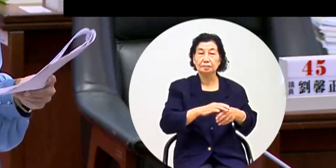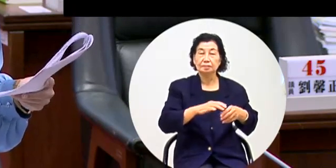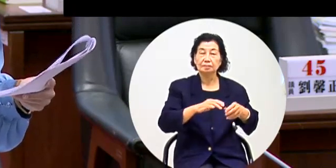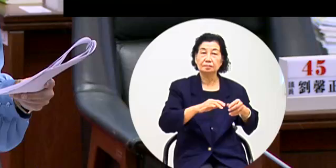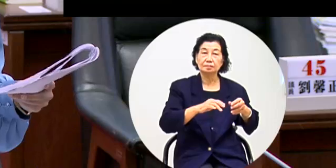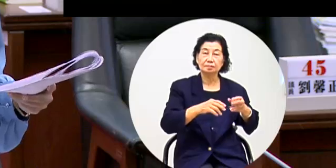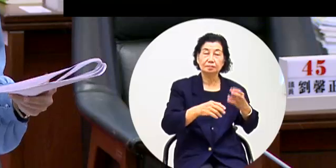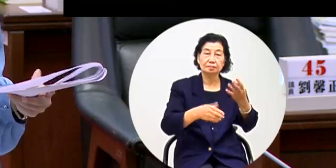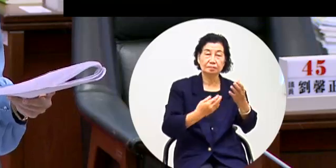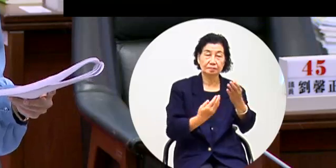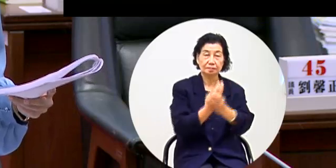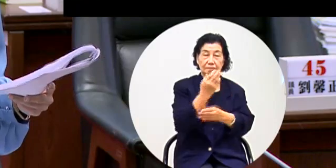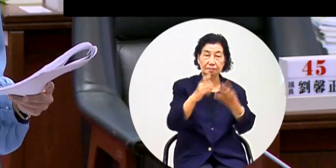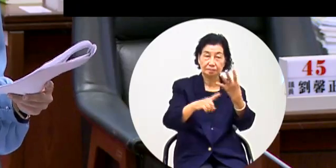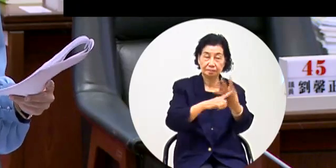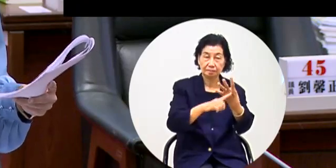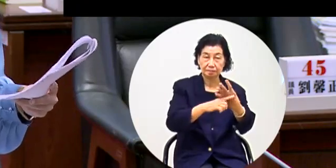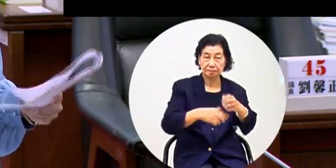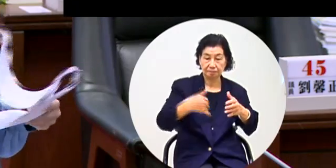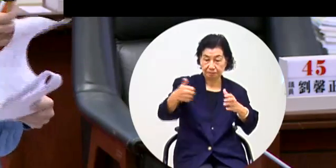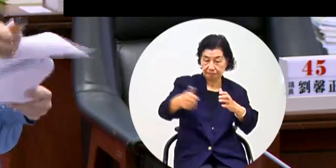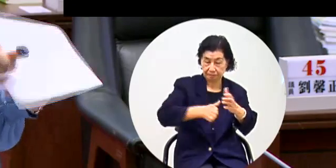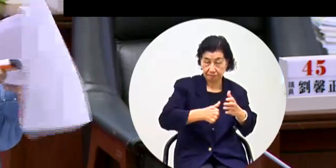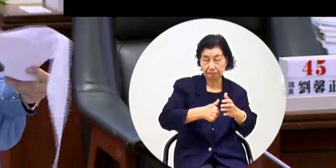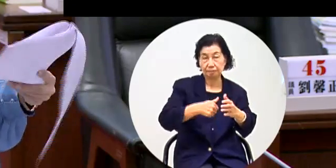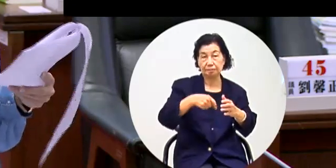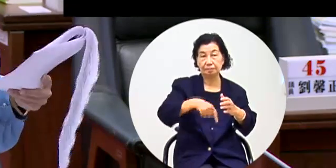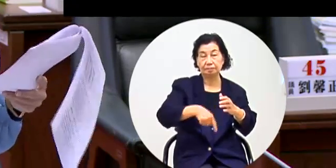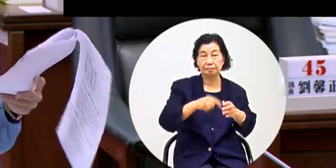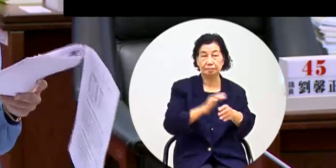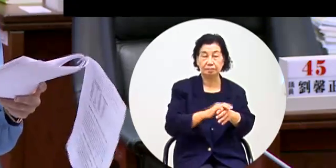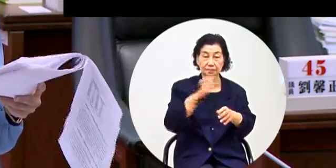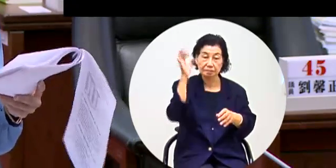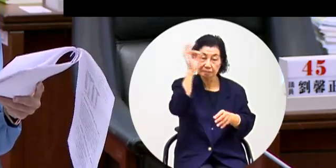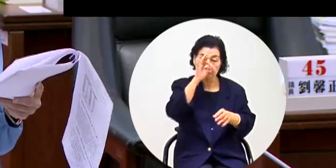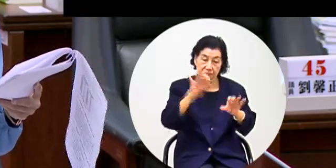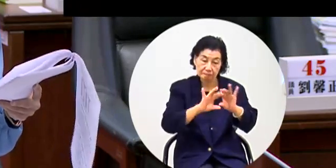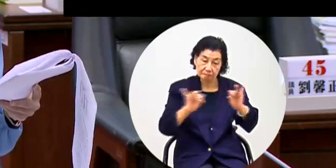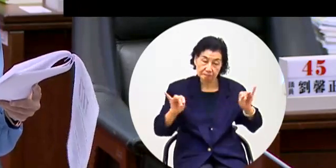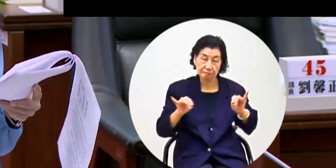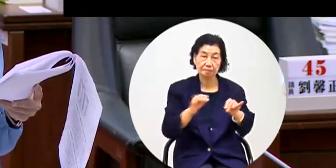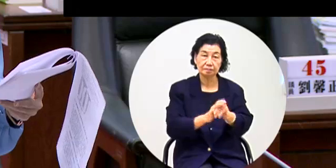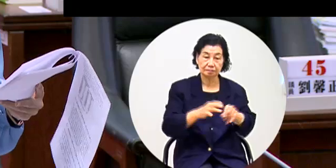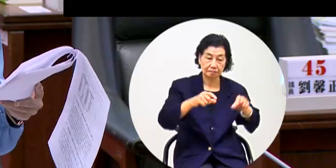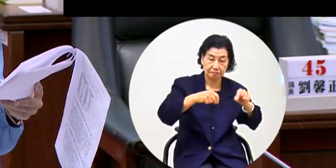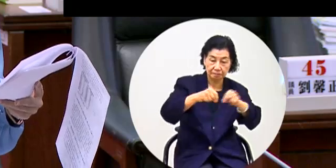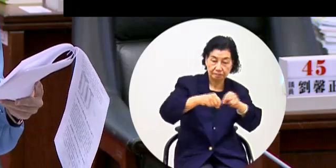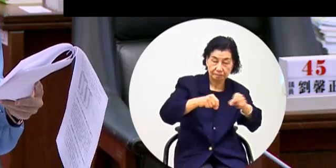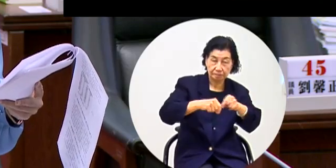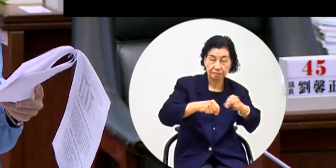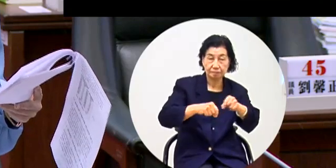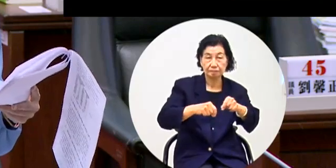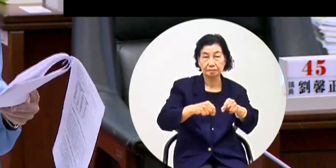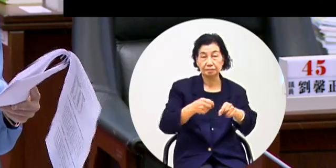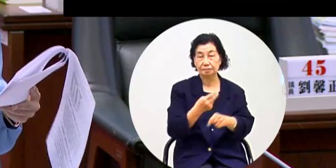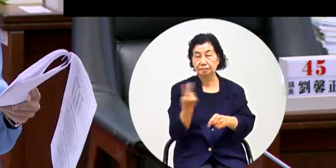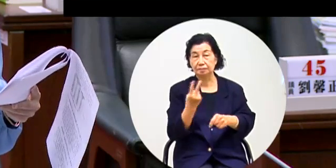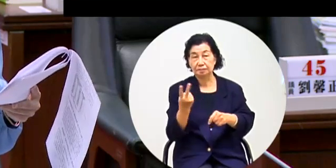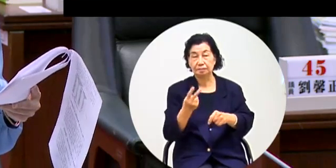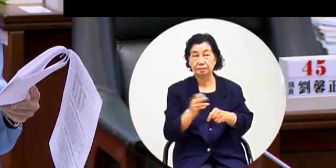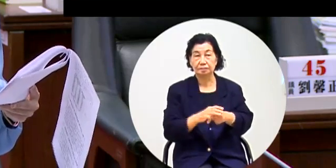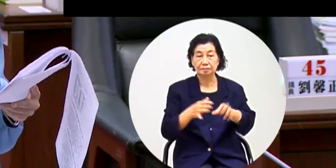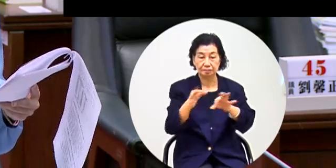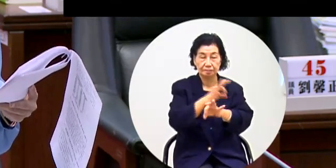要去哪里找？那怎么去规划？我看起来时间点哦，算是经发局算是比较积极一点